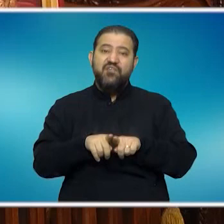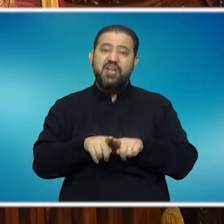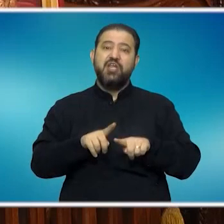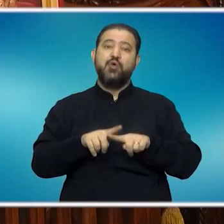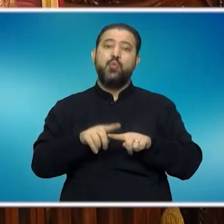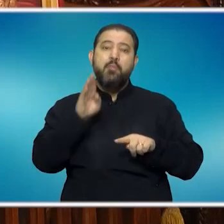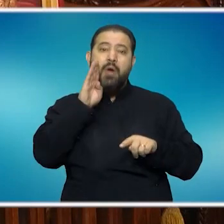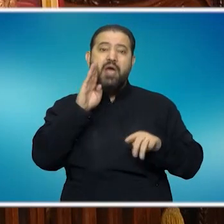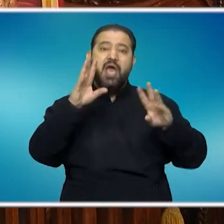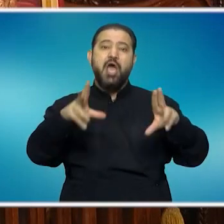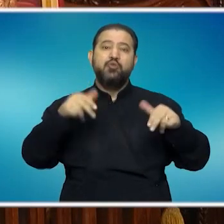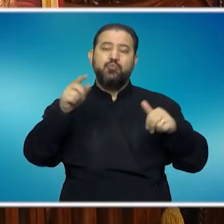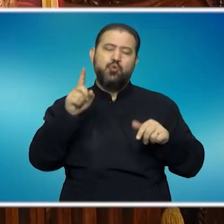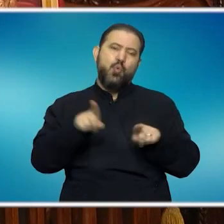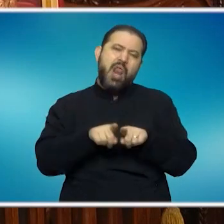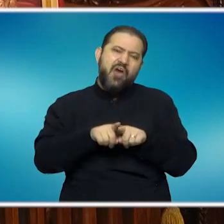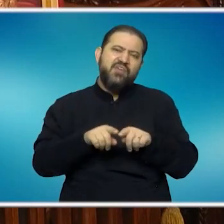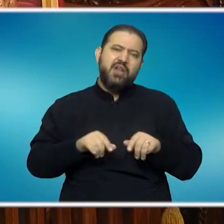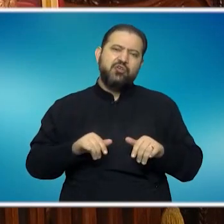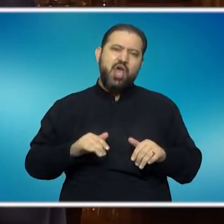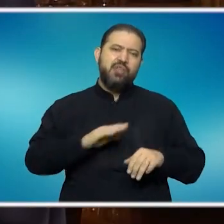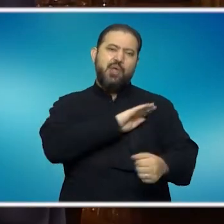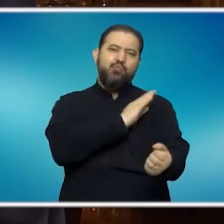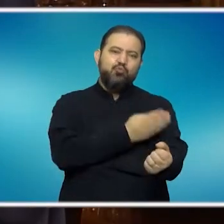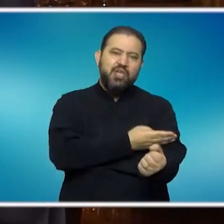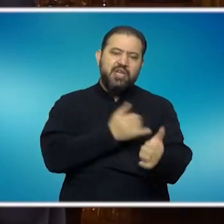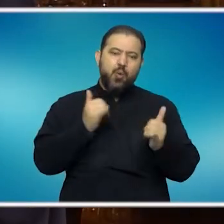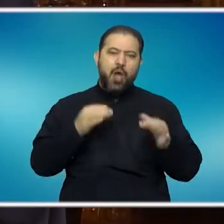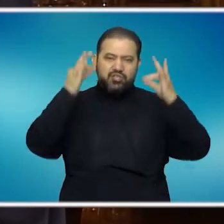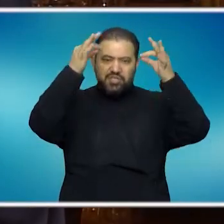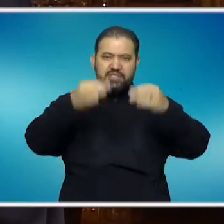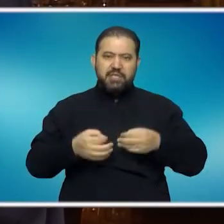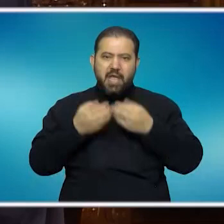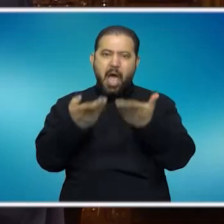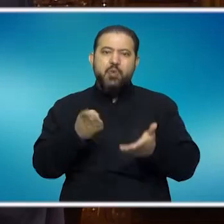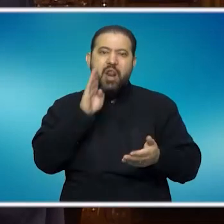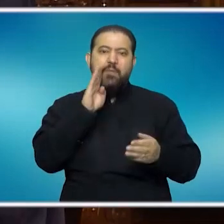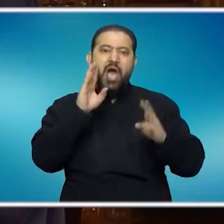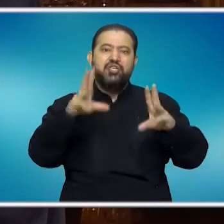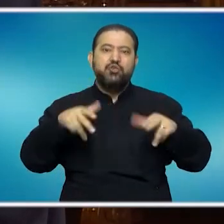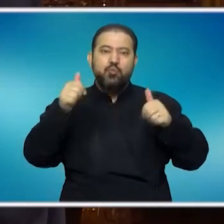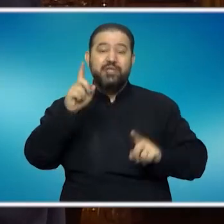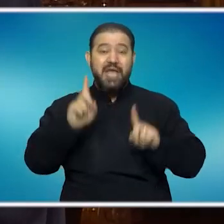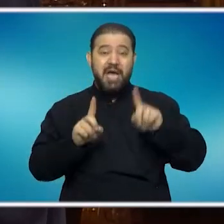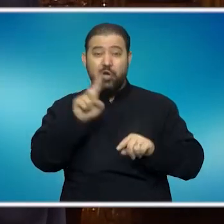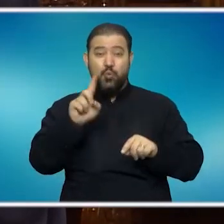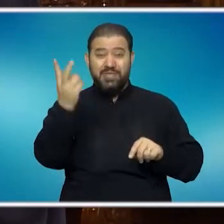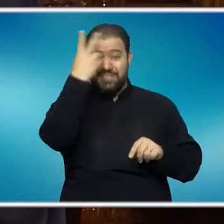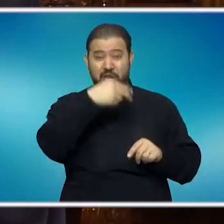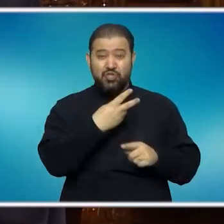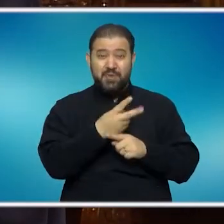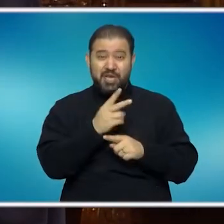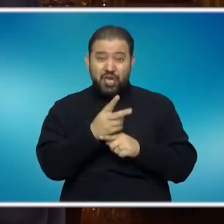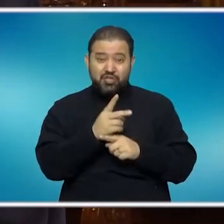Sigur, nu de intensitatea în care a avut Maica Domnului aceste daruri extraordinare, dar dacă nu iei seama